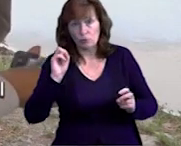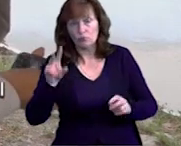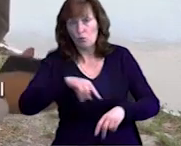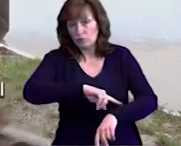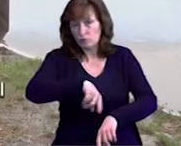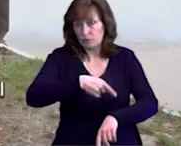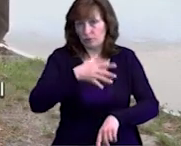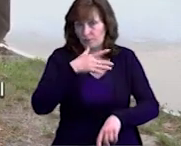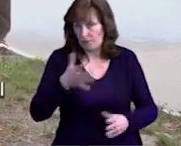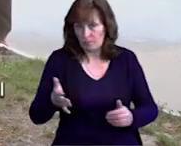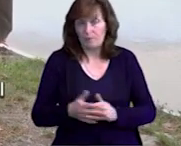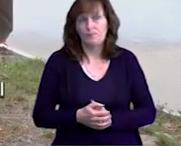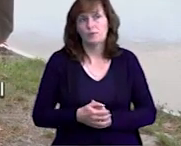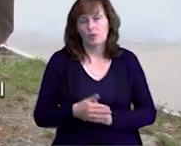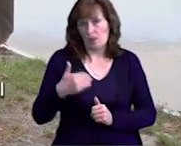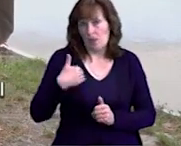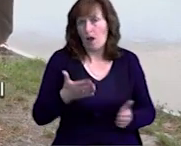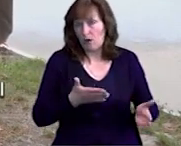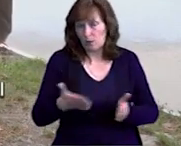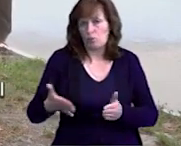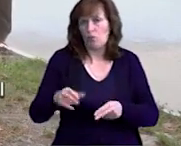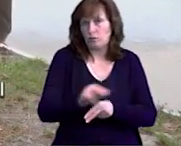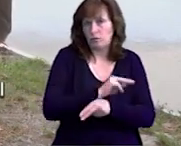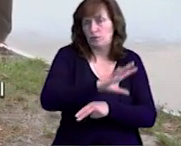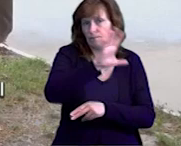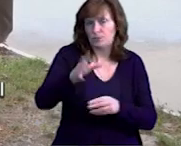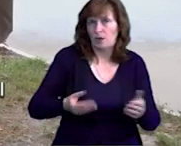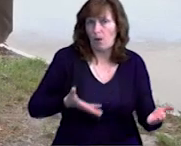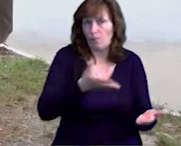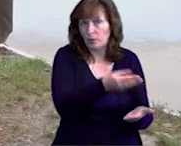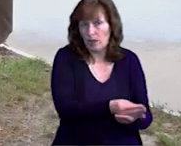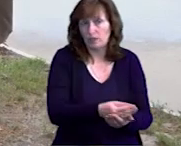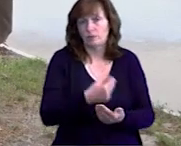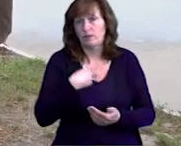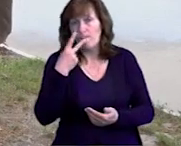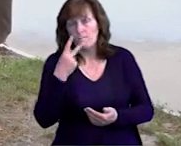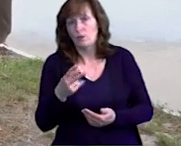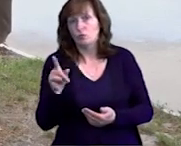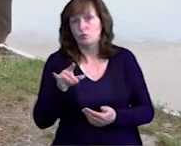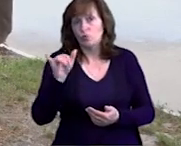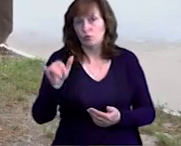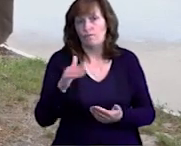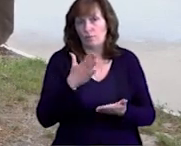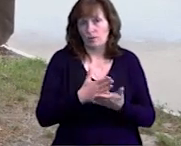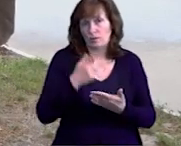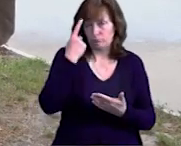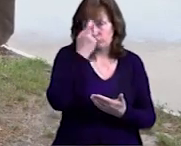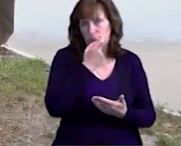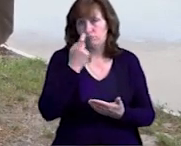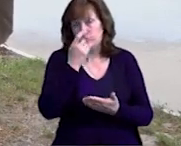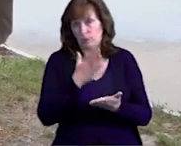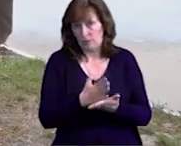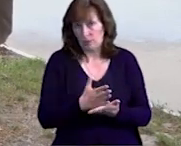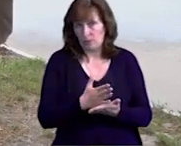як буде через час или... Он сказал, готов ли оплачивать, водитель махнул головой. Я вижу, что у него есть ознаки